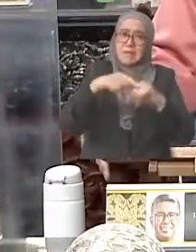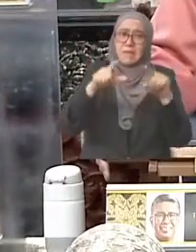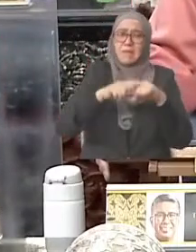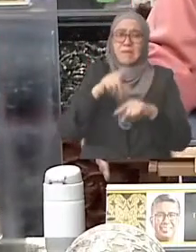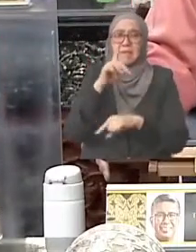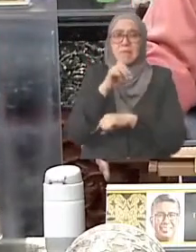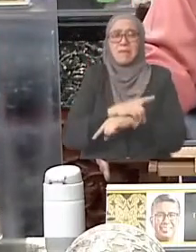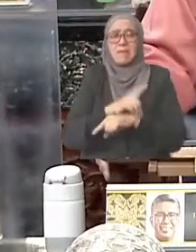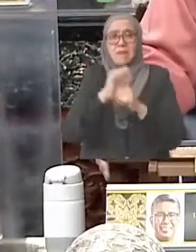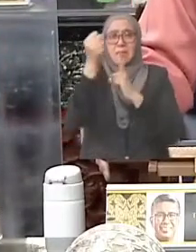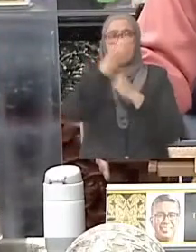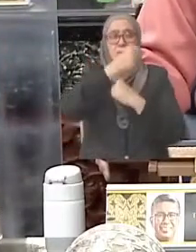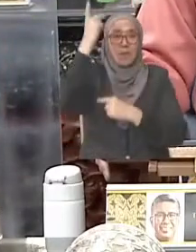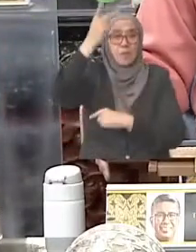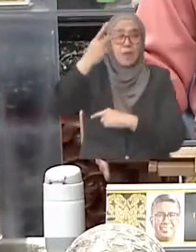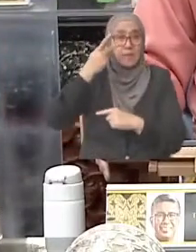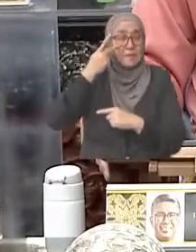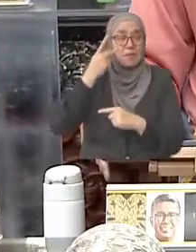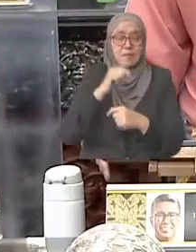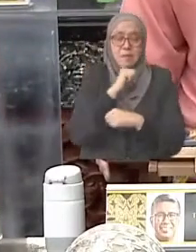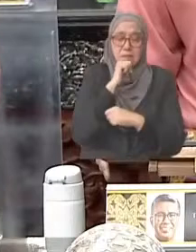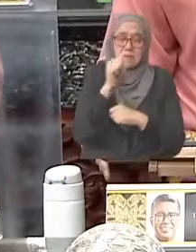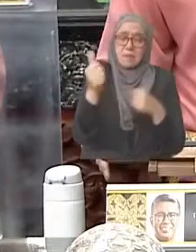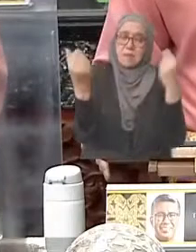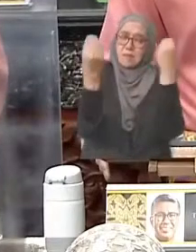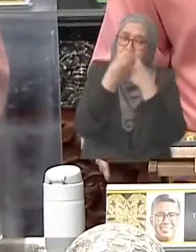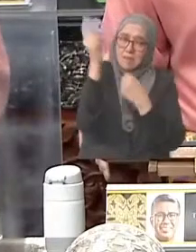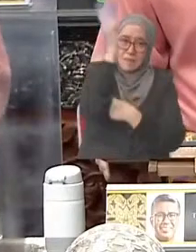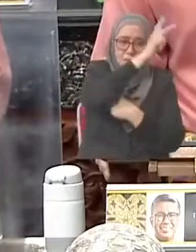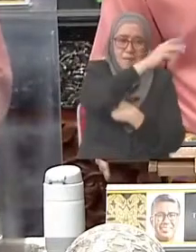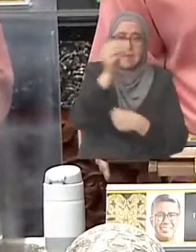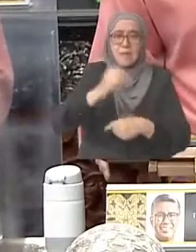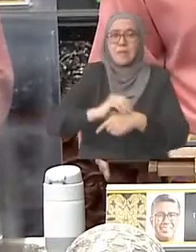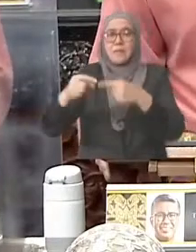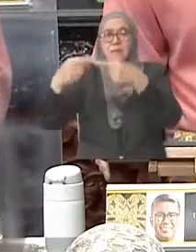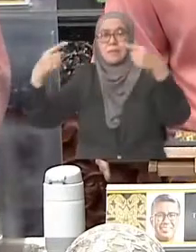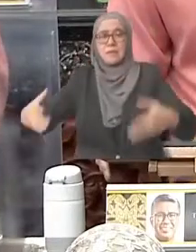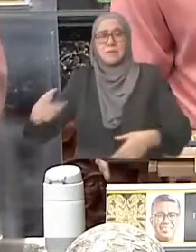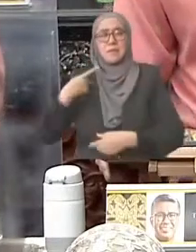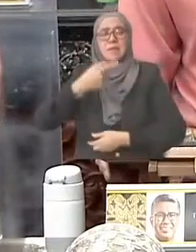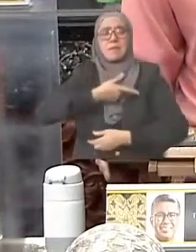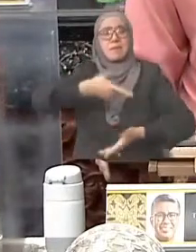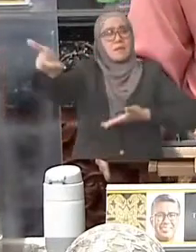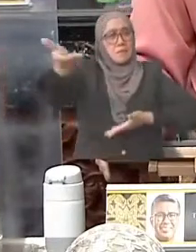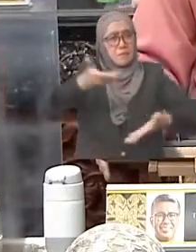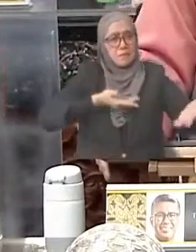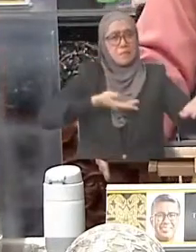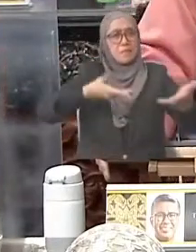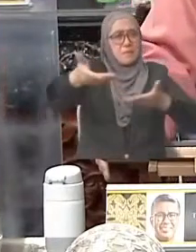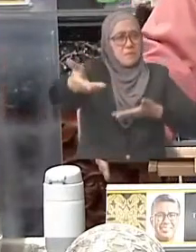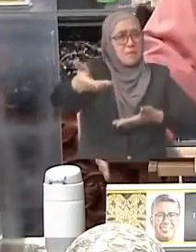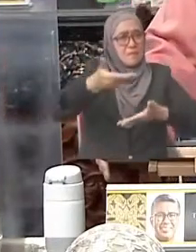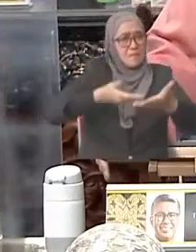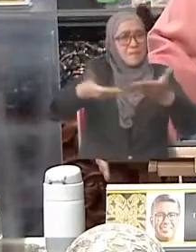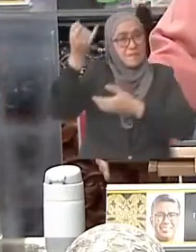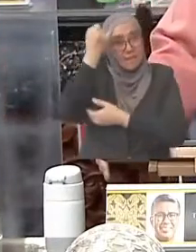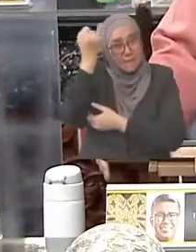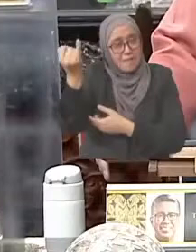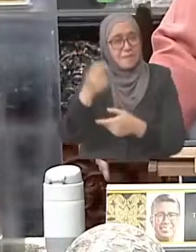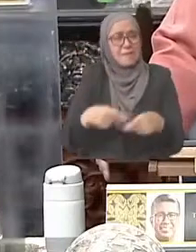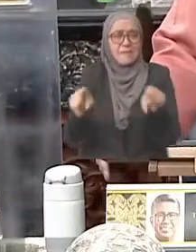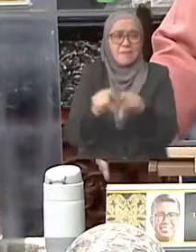pembangkang kita semua telah bermusyawarah bertukar-tukar pandangan dan sama-sama memikir